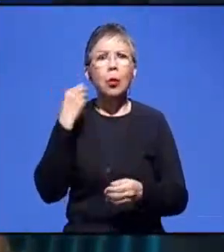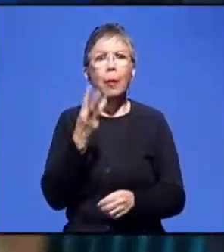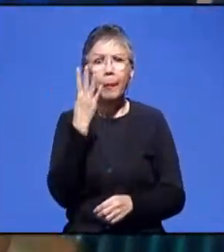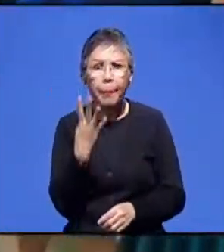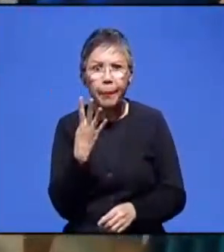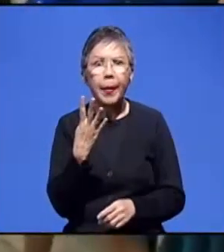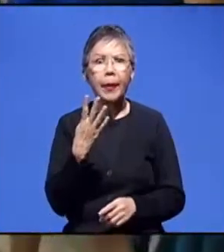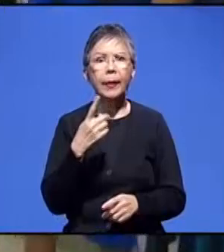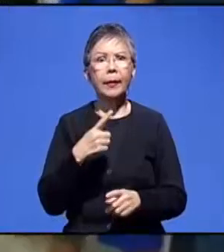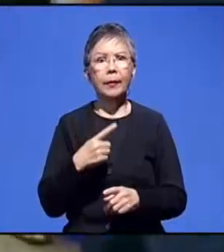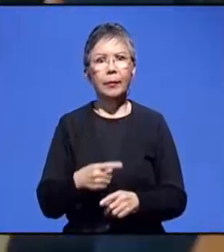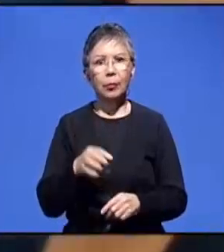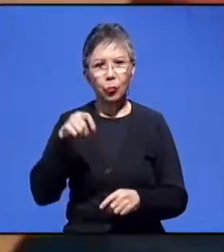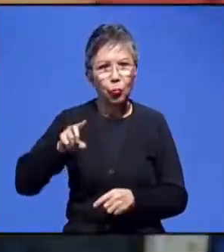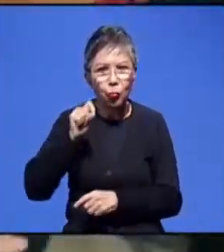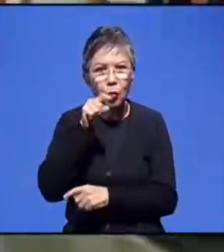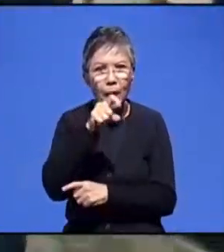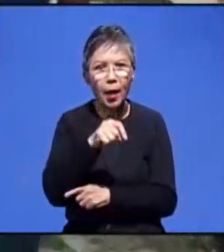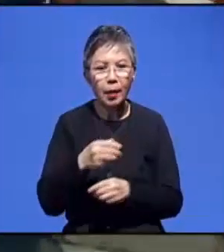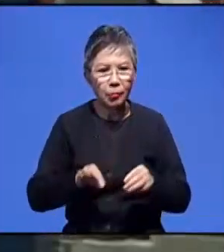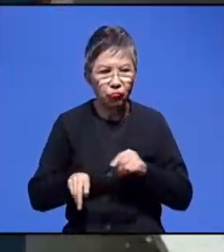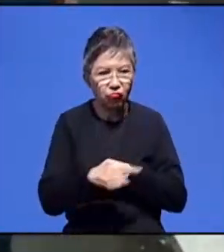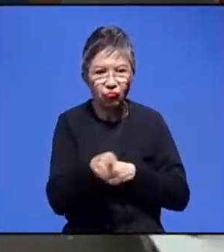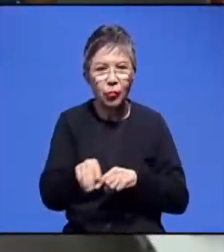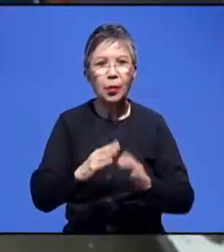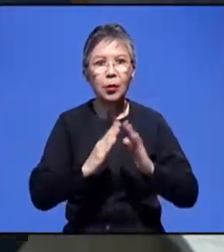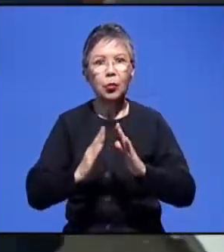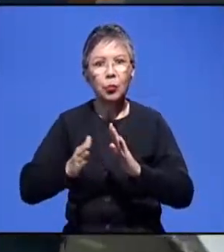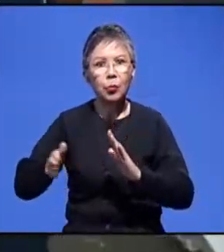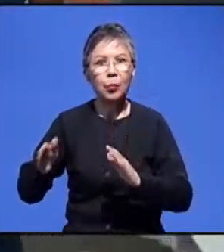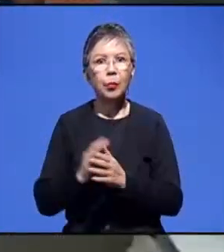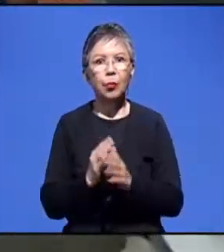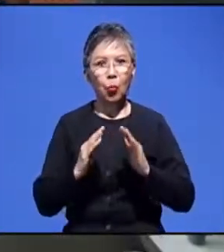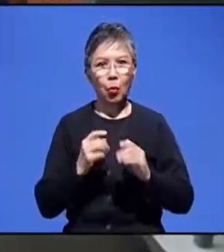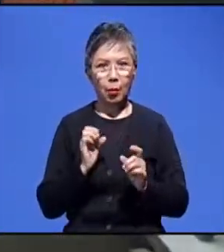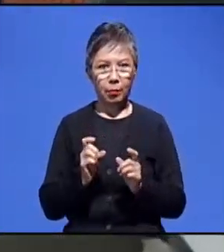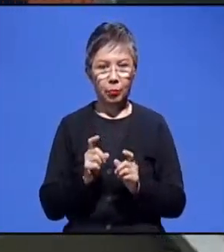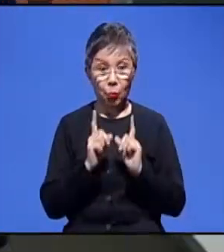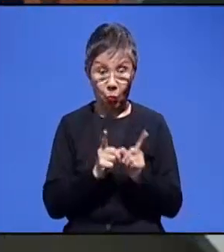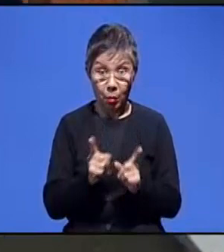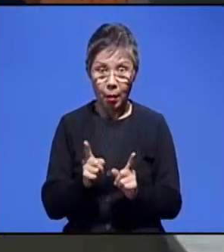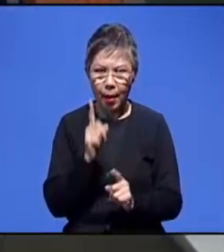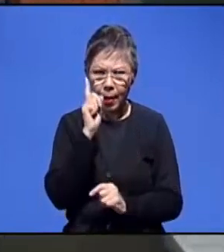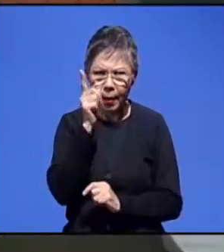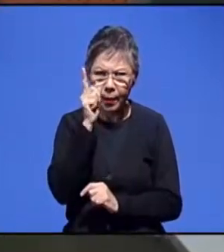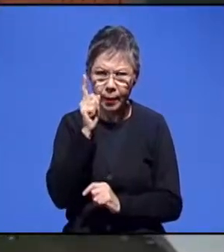4 ekor ular sebelumnya dilaporkan berkeliaran di permukiman. Warga pun diimbau waspada dengan